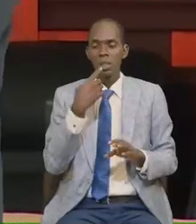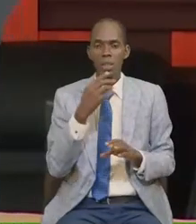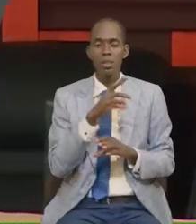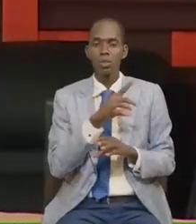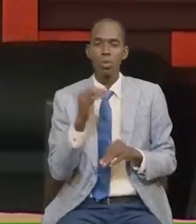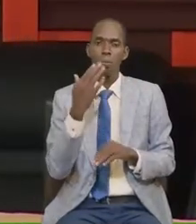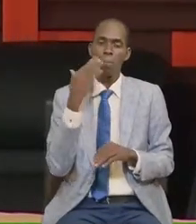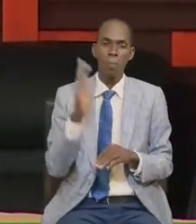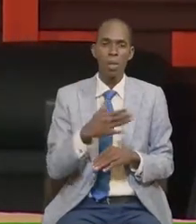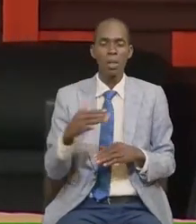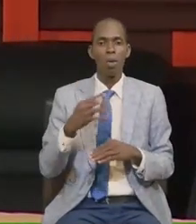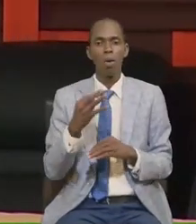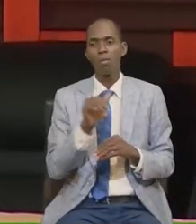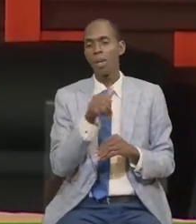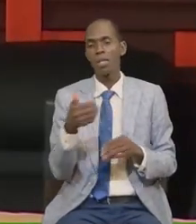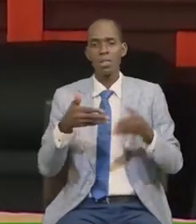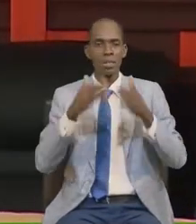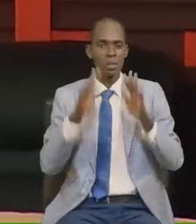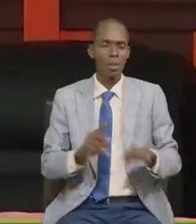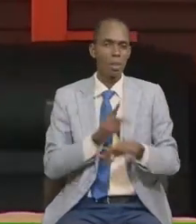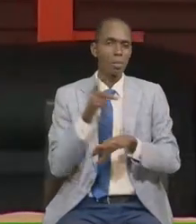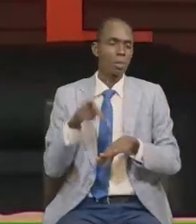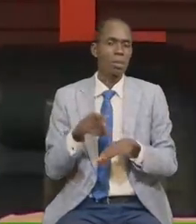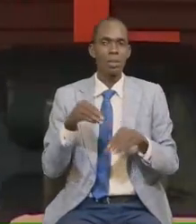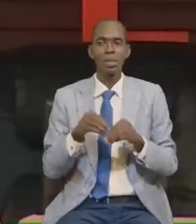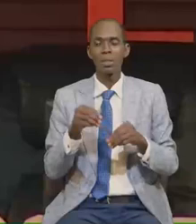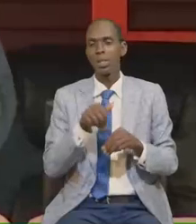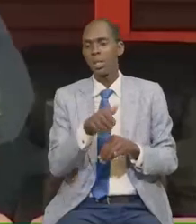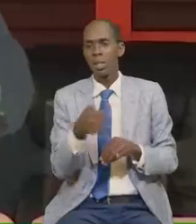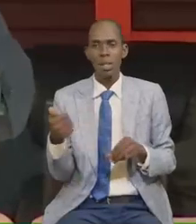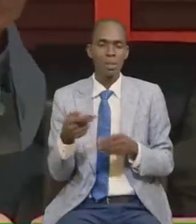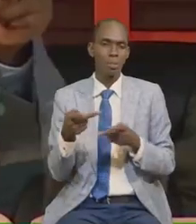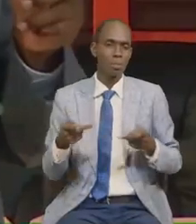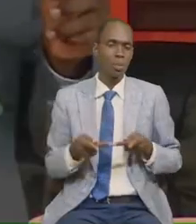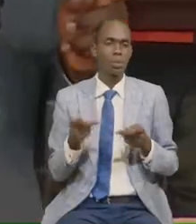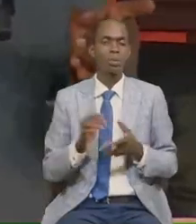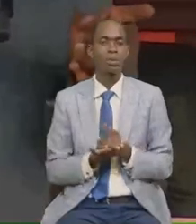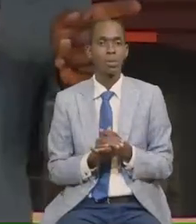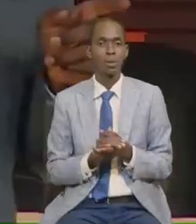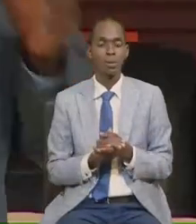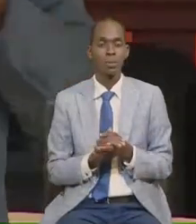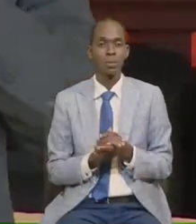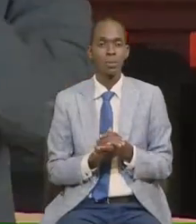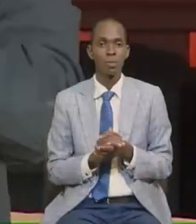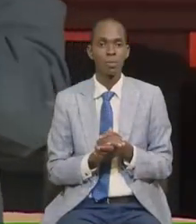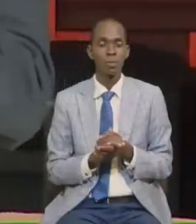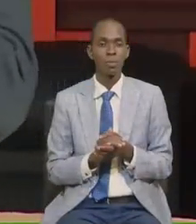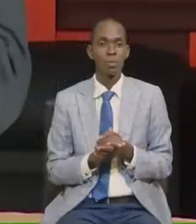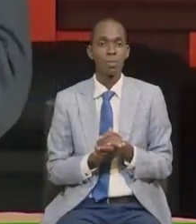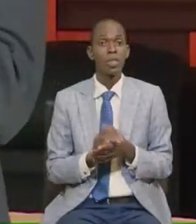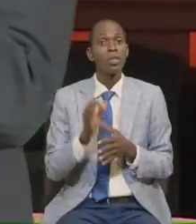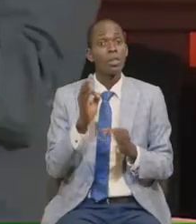d'aucun leader dans aucune section de la société c'est là où le travail commence leur commence